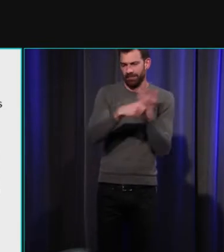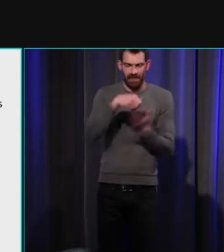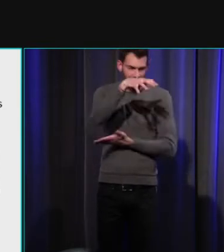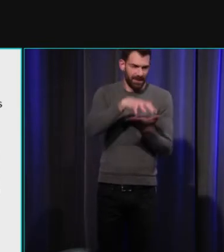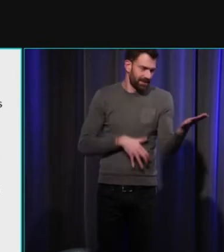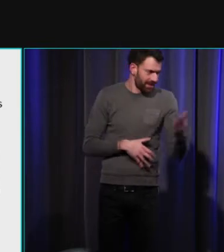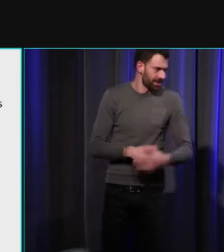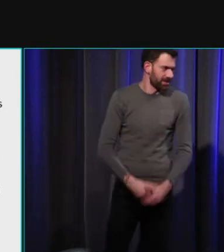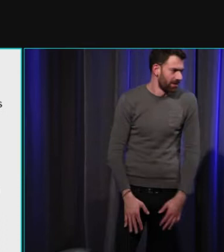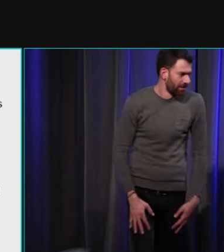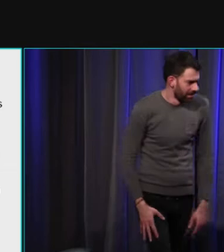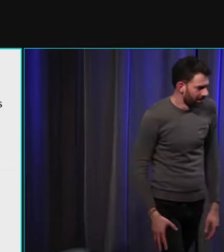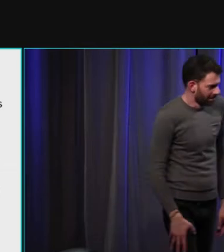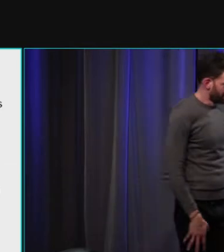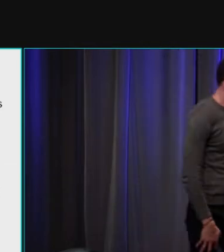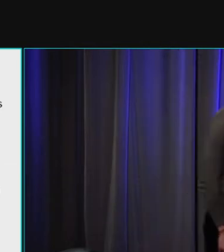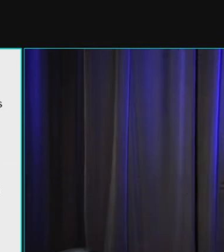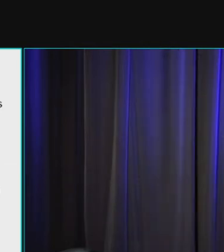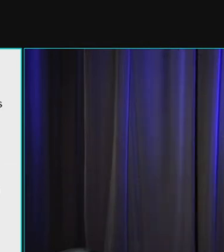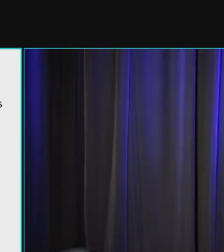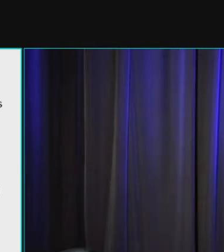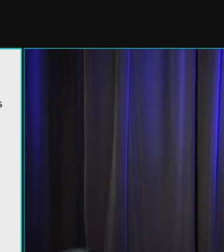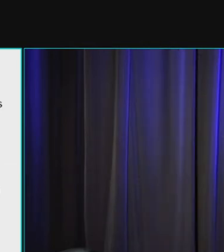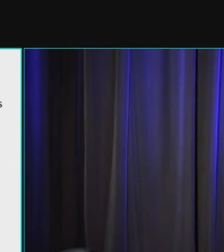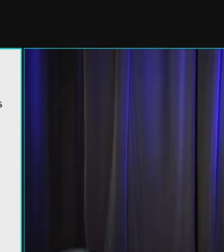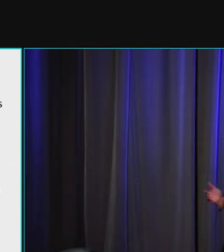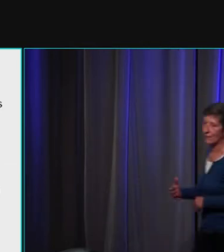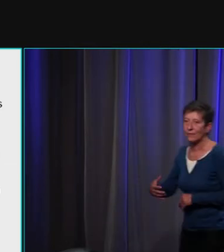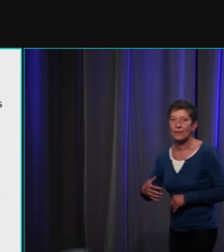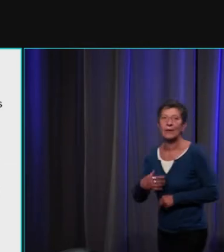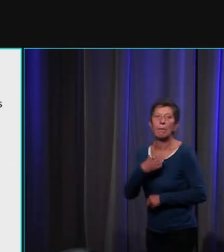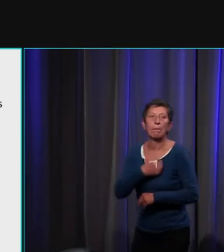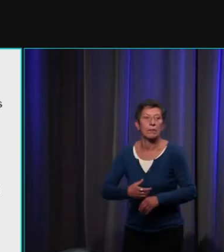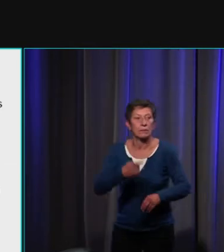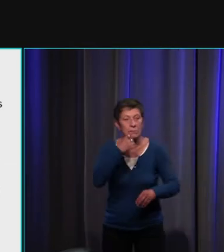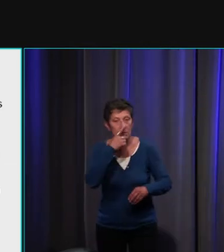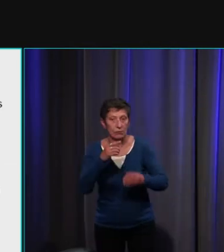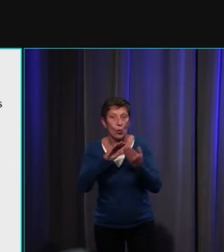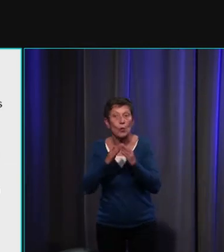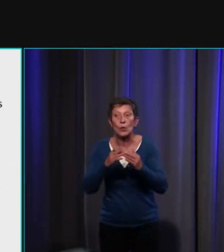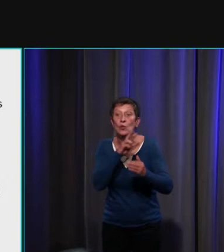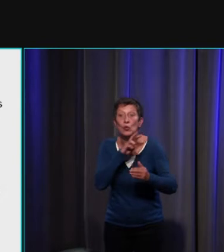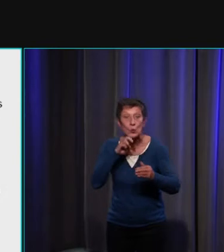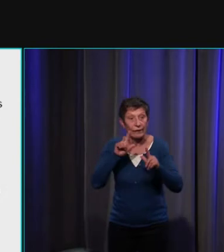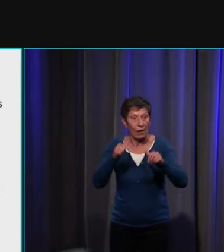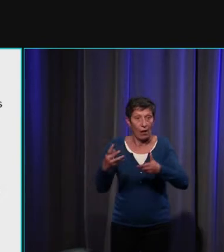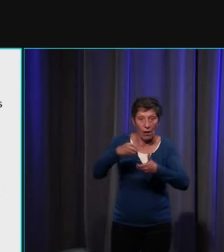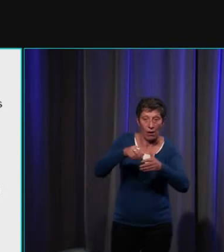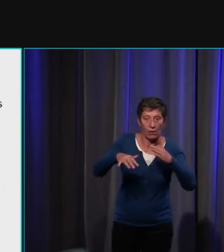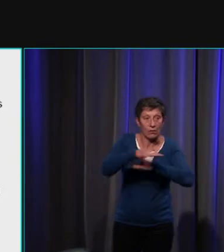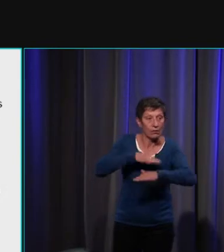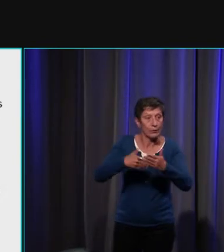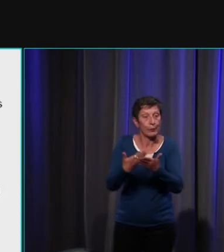clercs sont convaincus que l'existence d'une communauté juive par mieux prouve que le christianisme